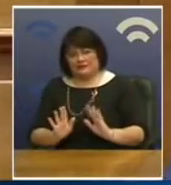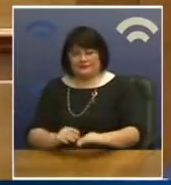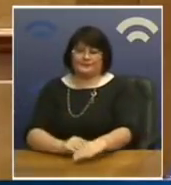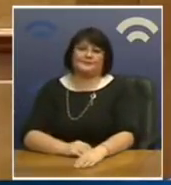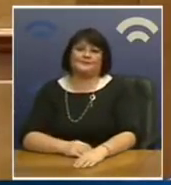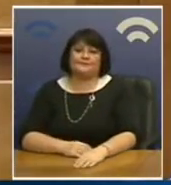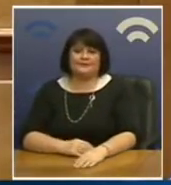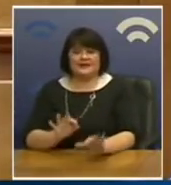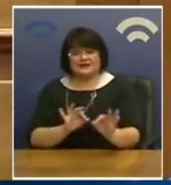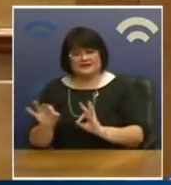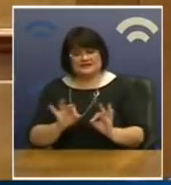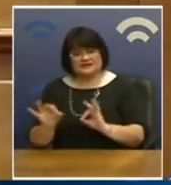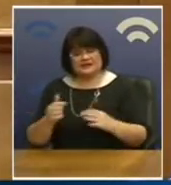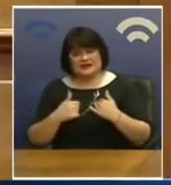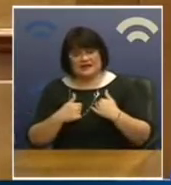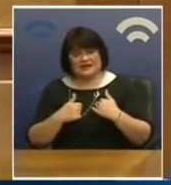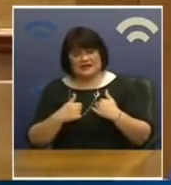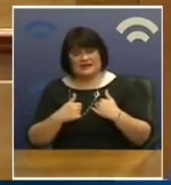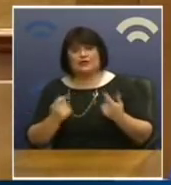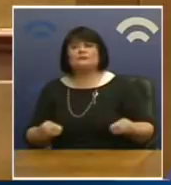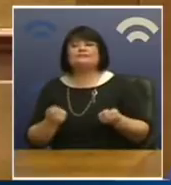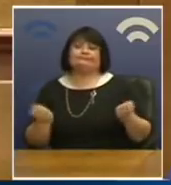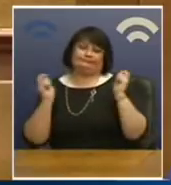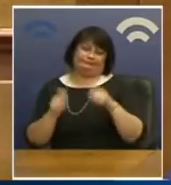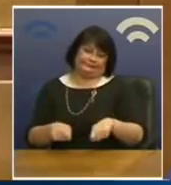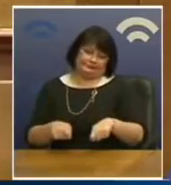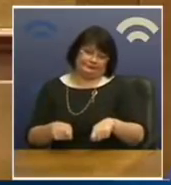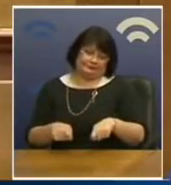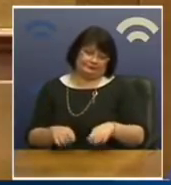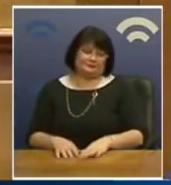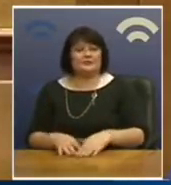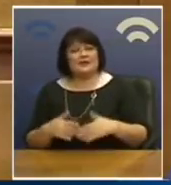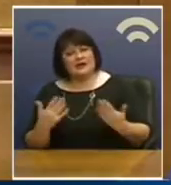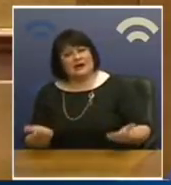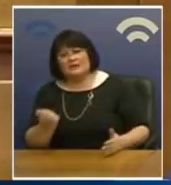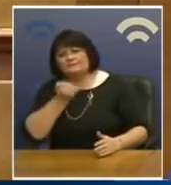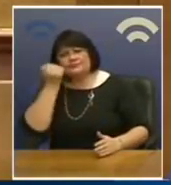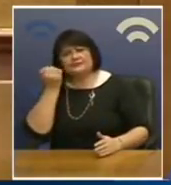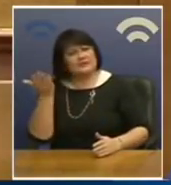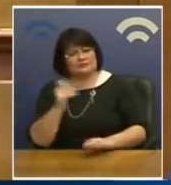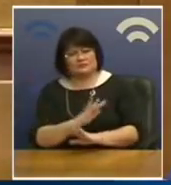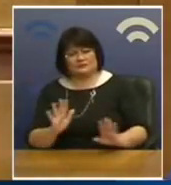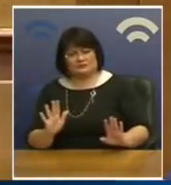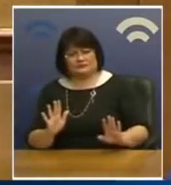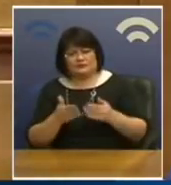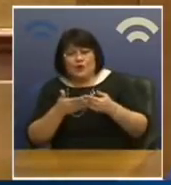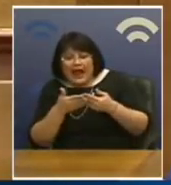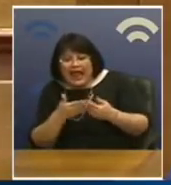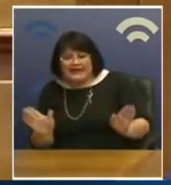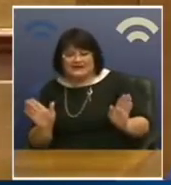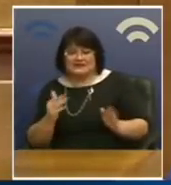Το σχέδιό μας προφανώς δεν θα υλοποιηθεί. Παρ' όλα αυτά δεν μετανιώνουμε που ανοίξαμε αυτή τη